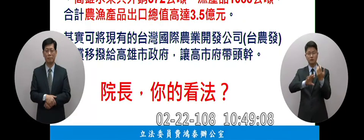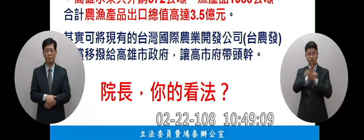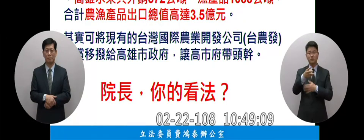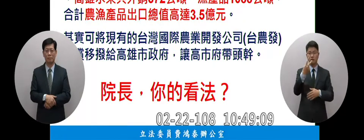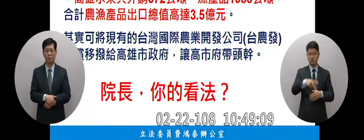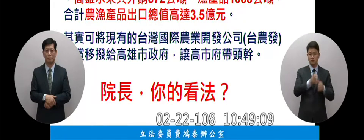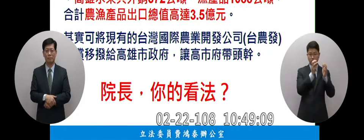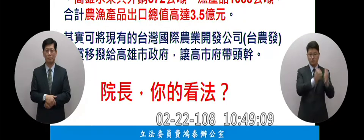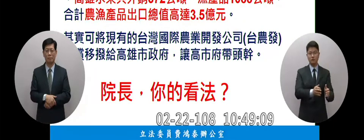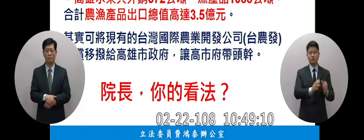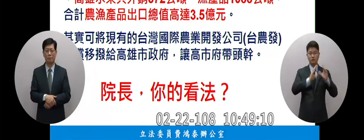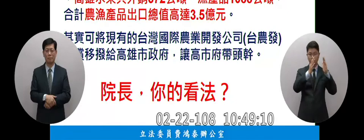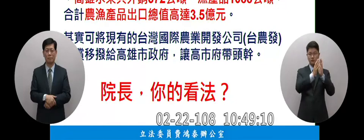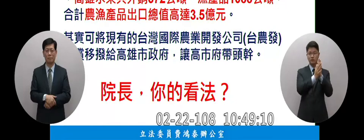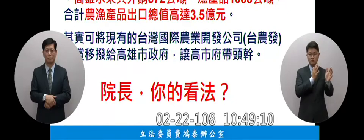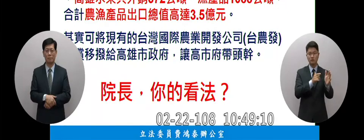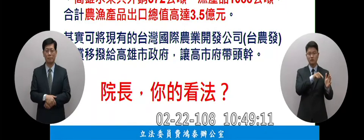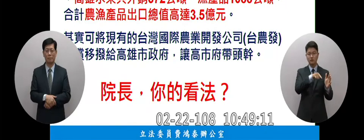架屋呢？